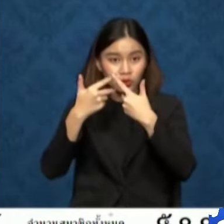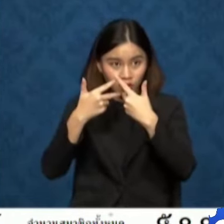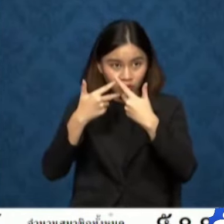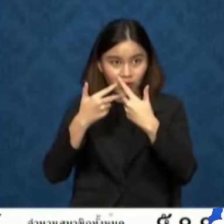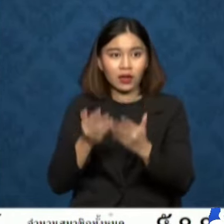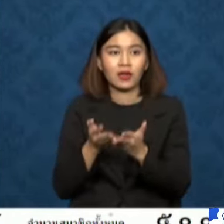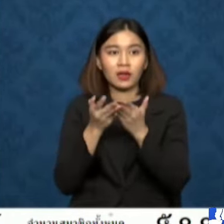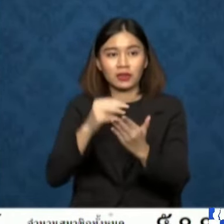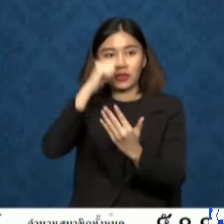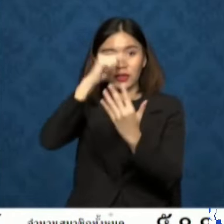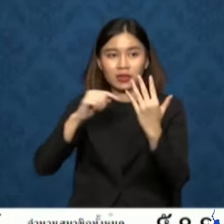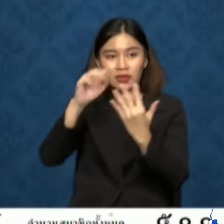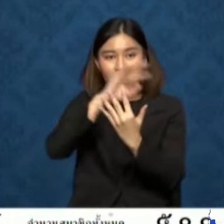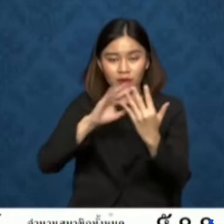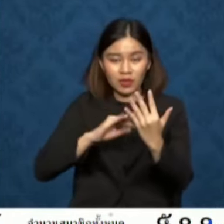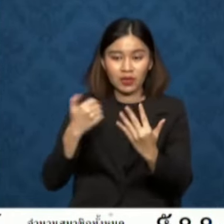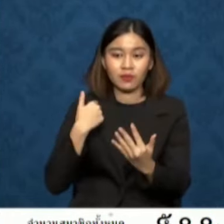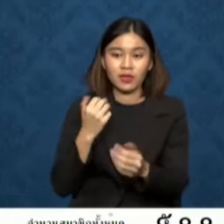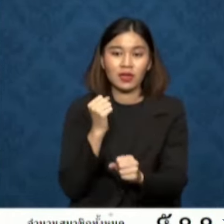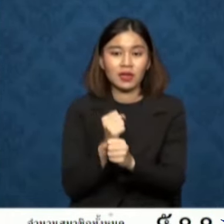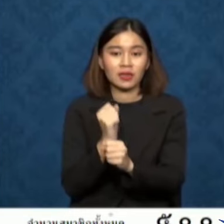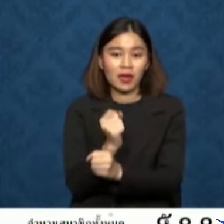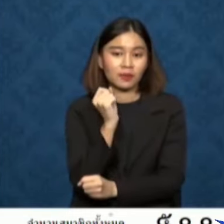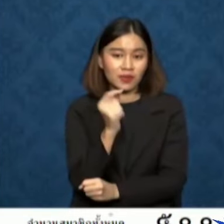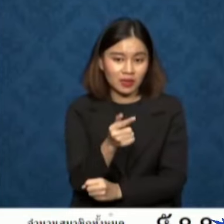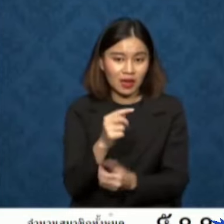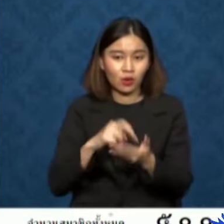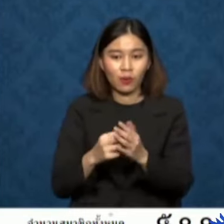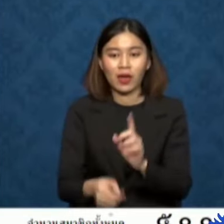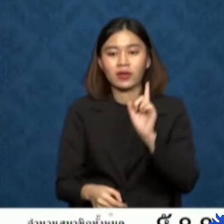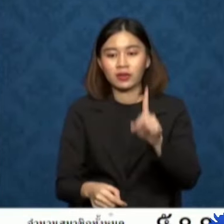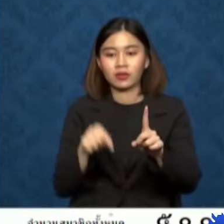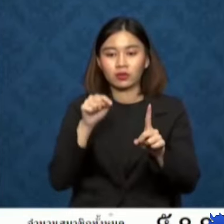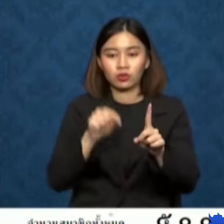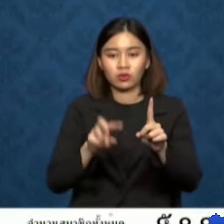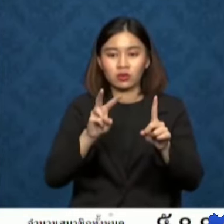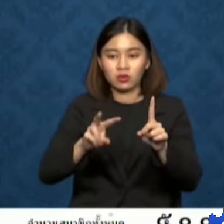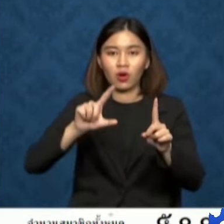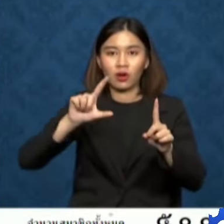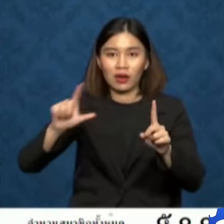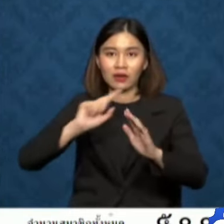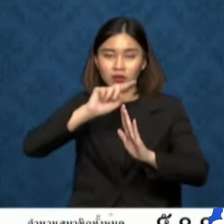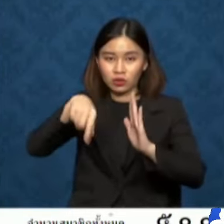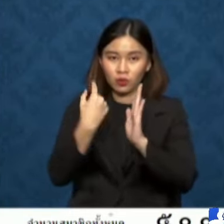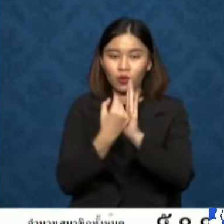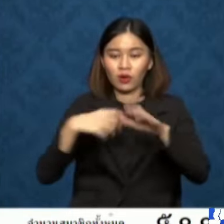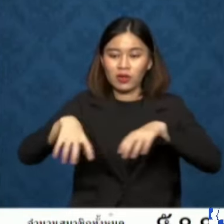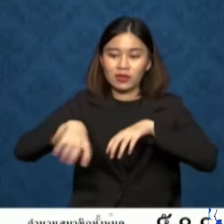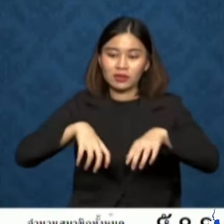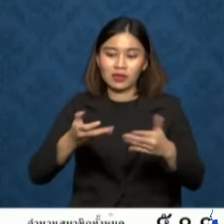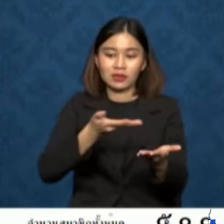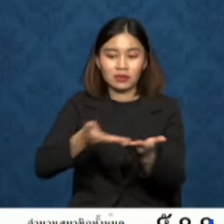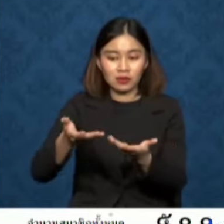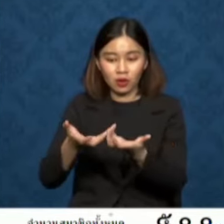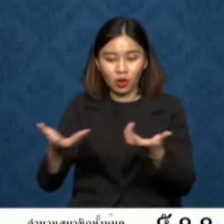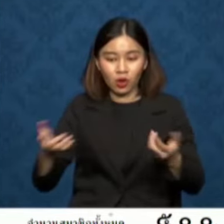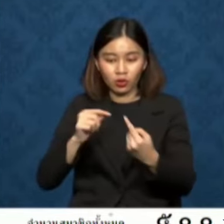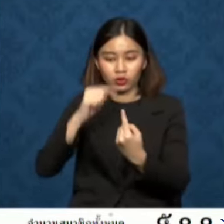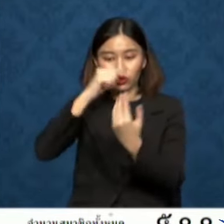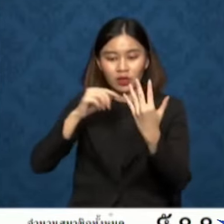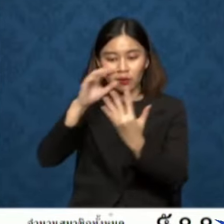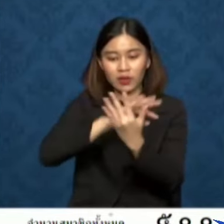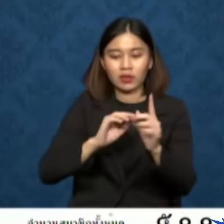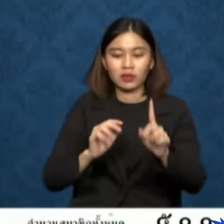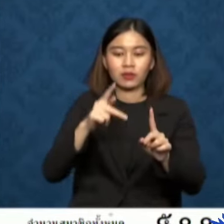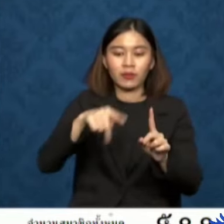ต่อเรือของประเทศเกิดการจ้างงานในประเทศมากกว่า1.2ล้านชั่วโมงมีการจัดซื้อวัดวัสดุภายในประเทศหลาย